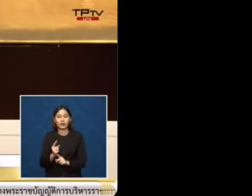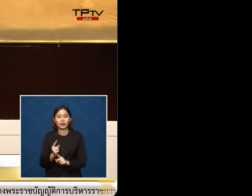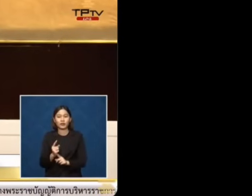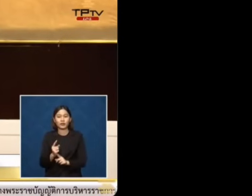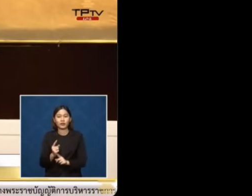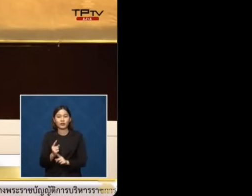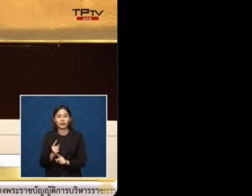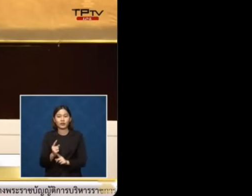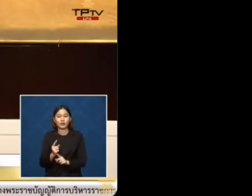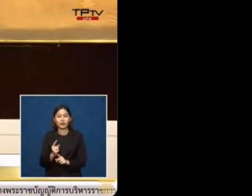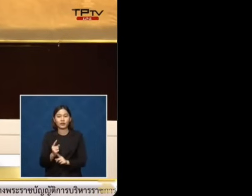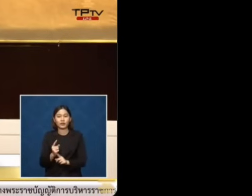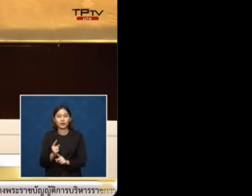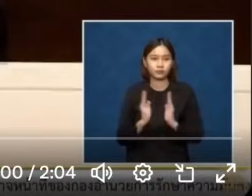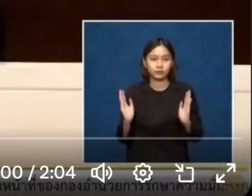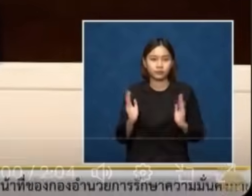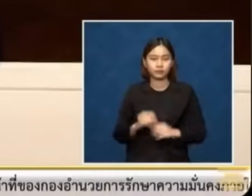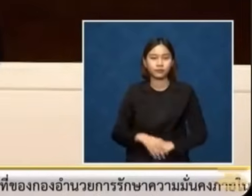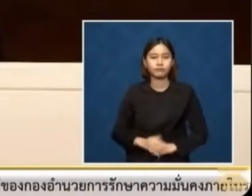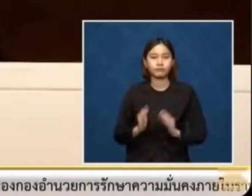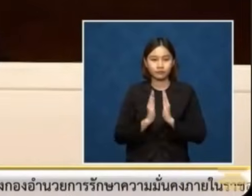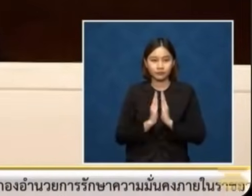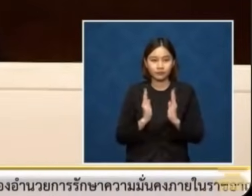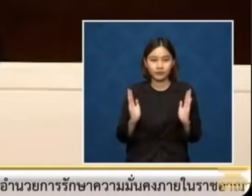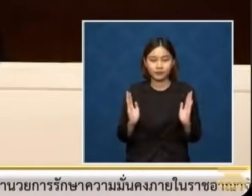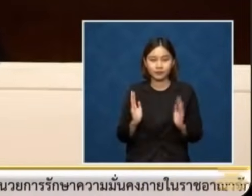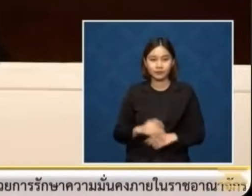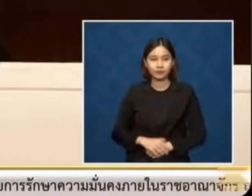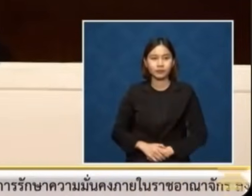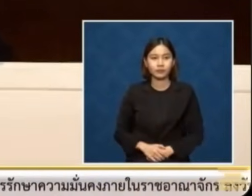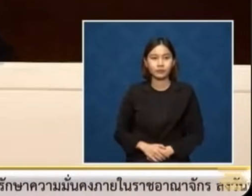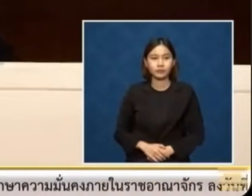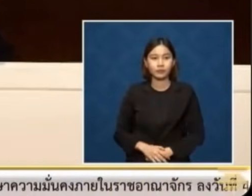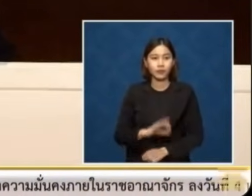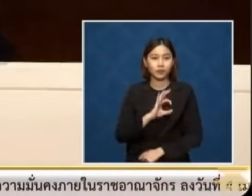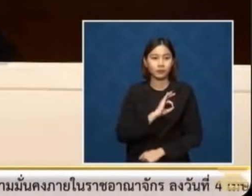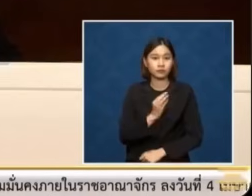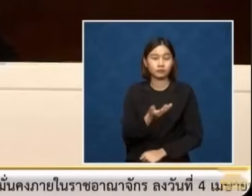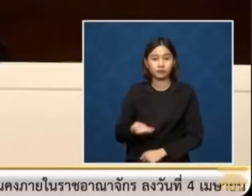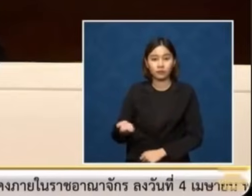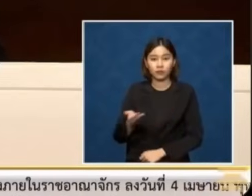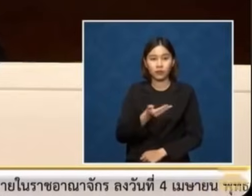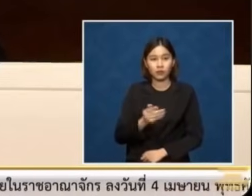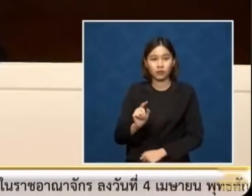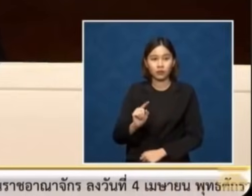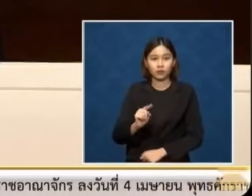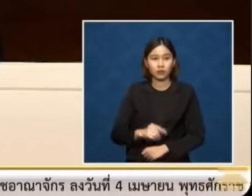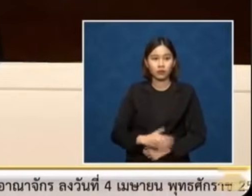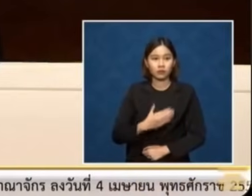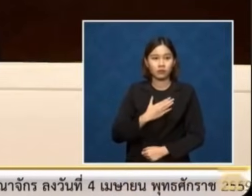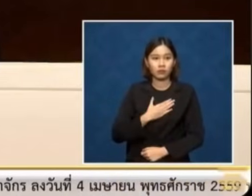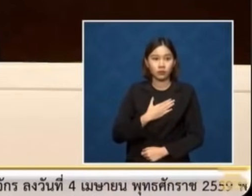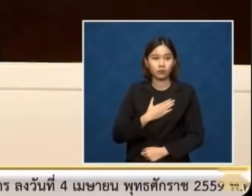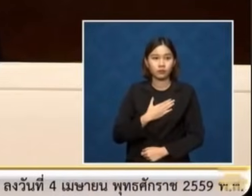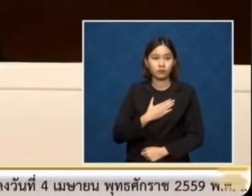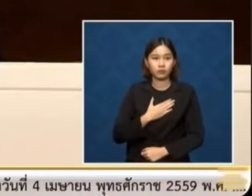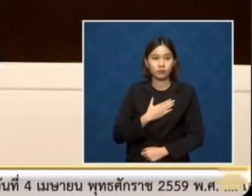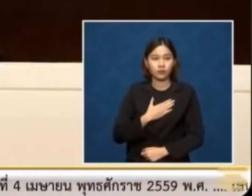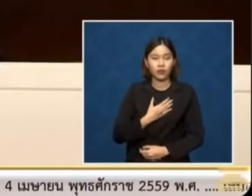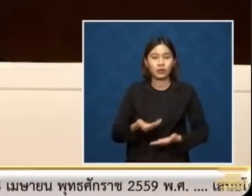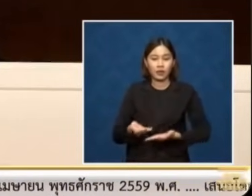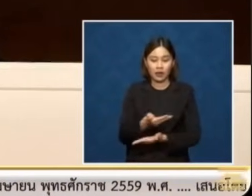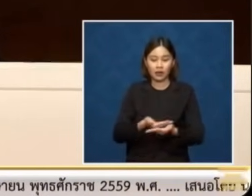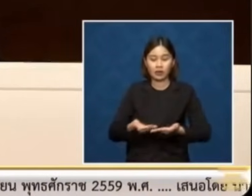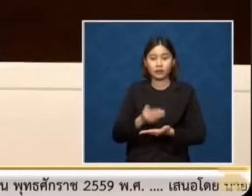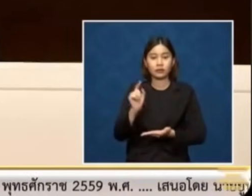าที คุณมากครับสมาชิกครับเนื่องจากผมมีเรื่องจะหยิบมาหารือสัก